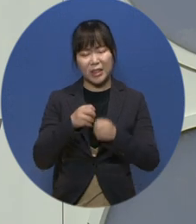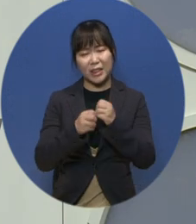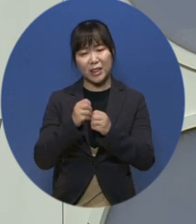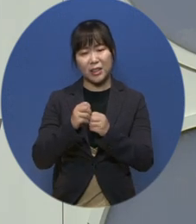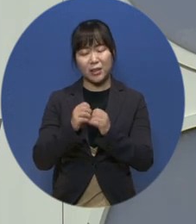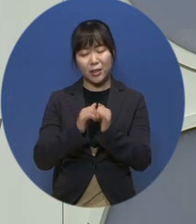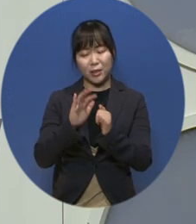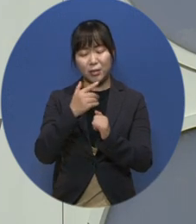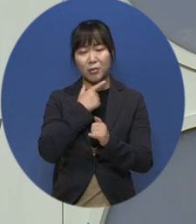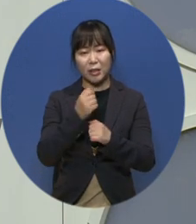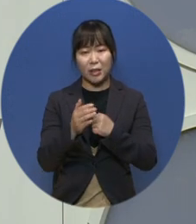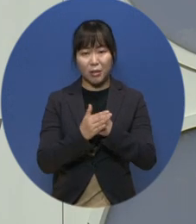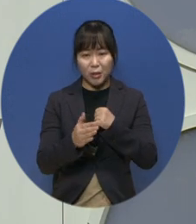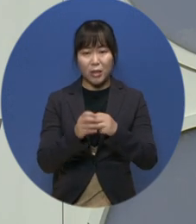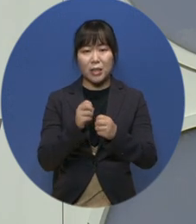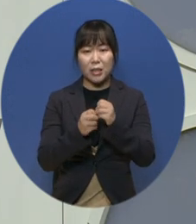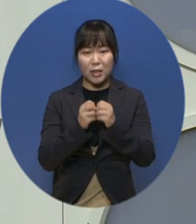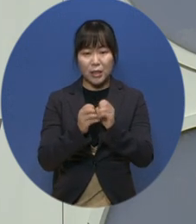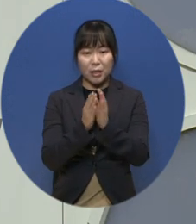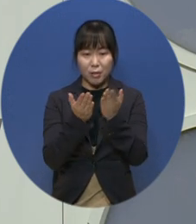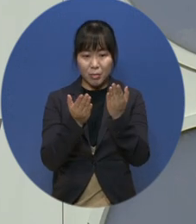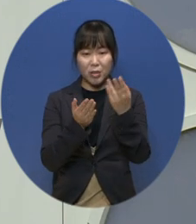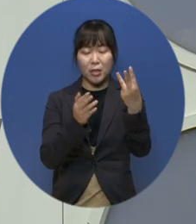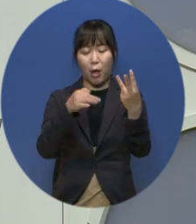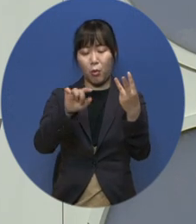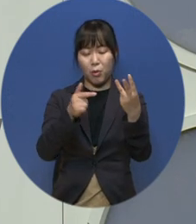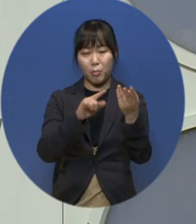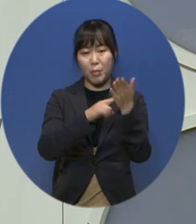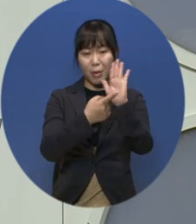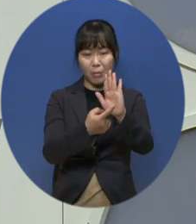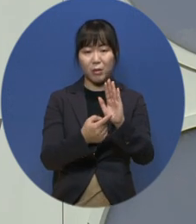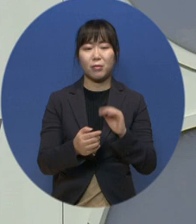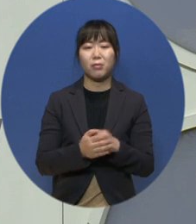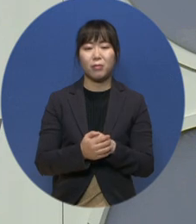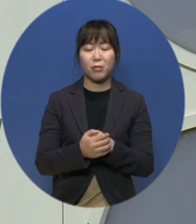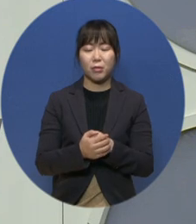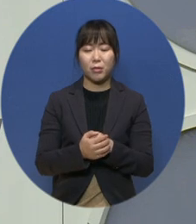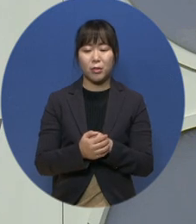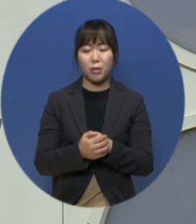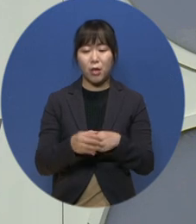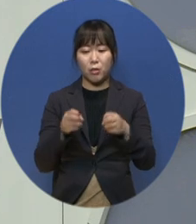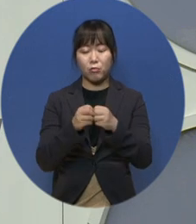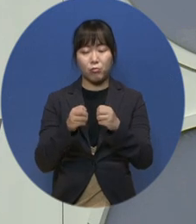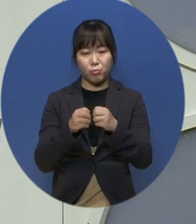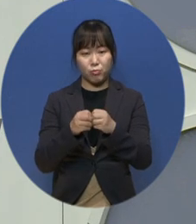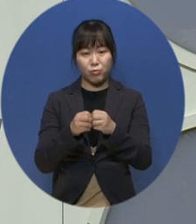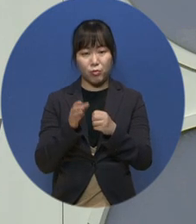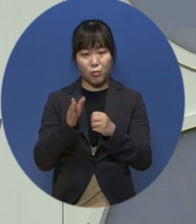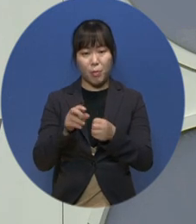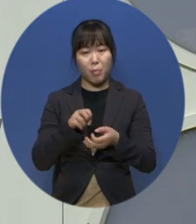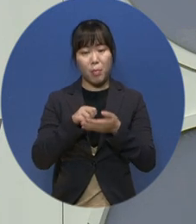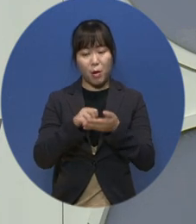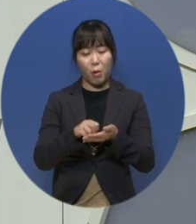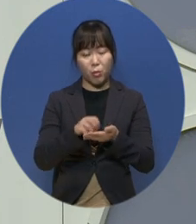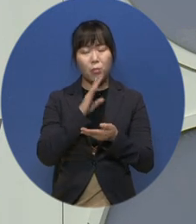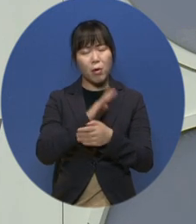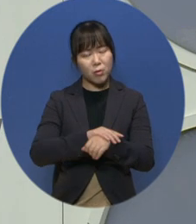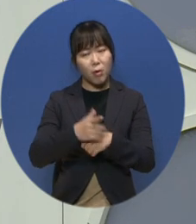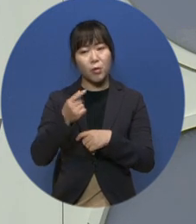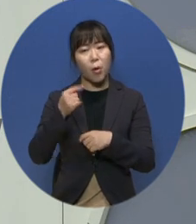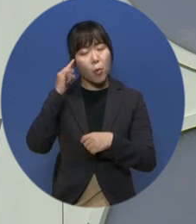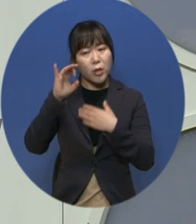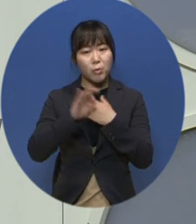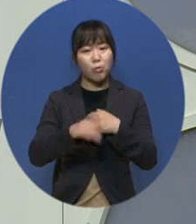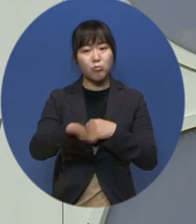제가 이제 그동안 시집을 세 권을 냈는데요. 그래서 이제 국문과를 들어갔는데 정말 잘했던 것 같아요. 왜냐하면 우리의